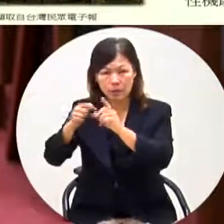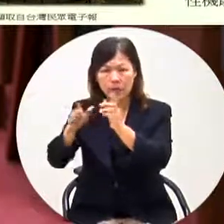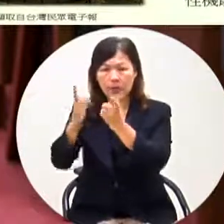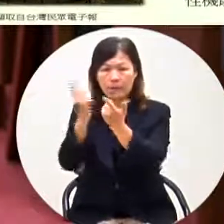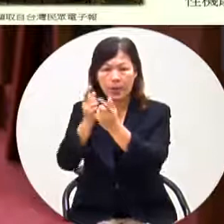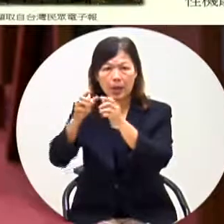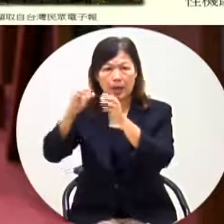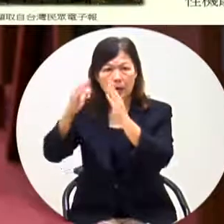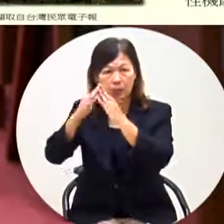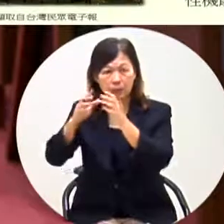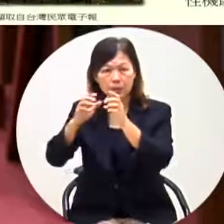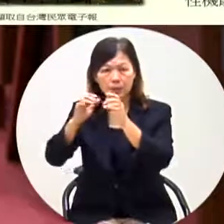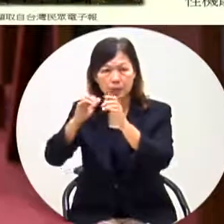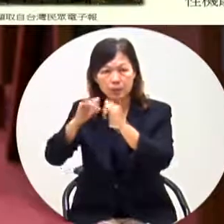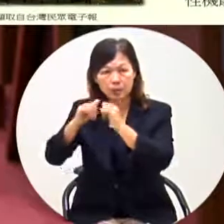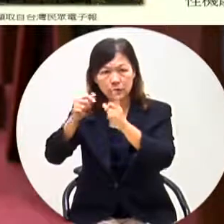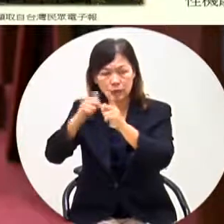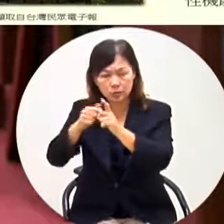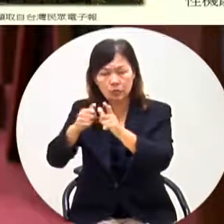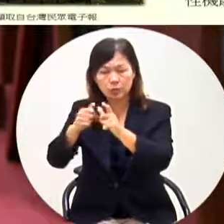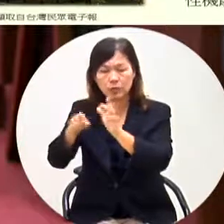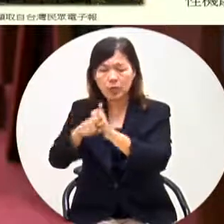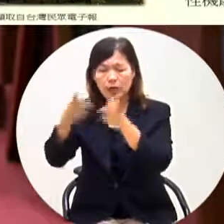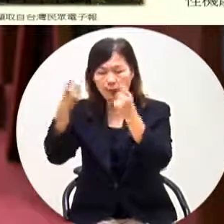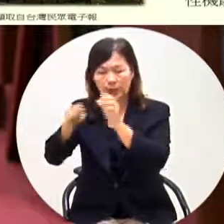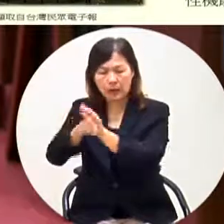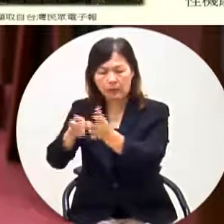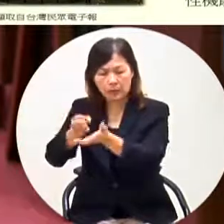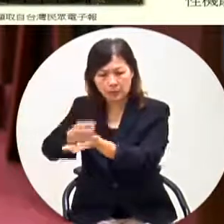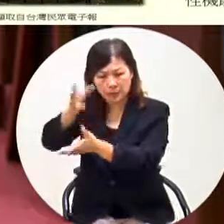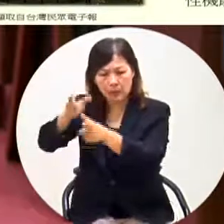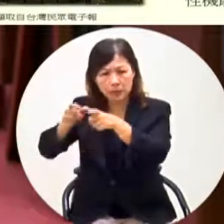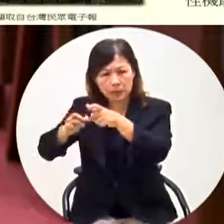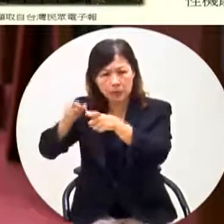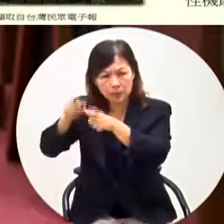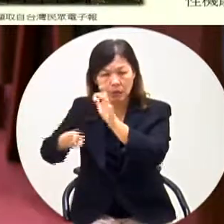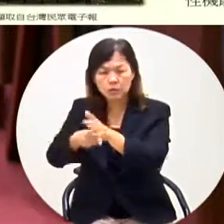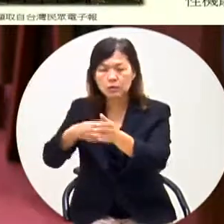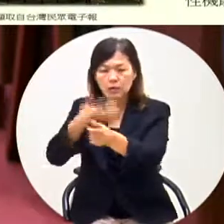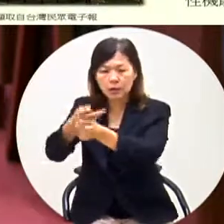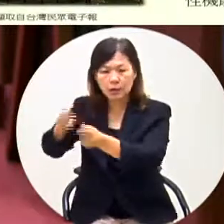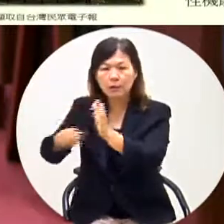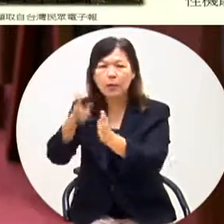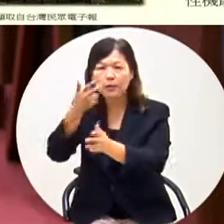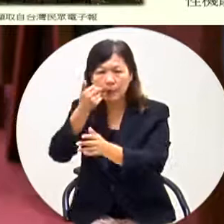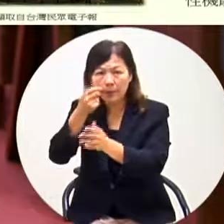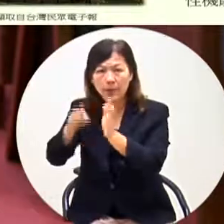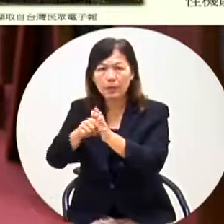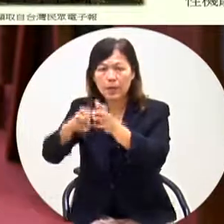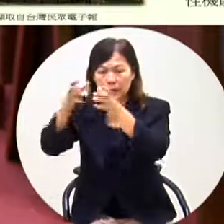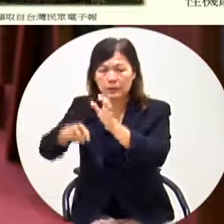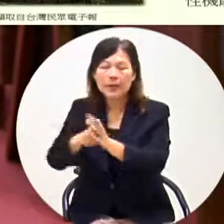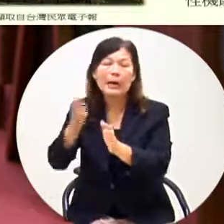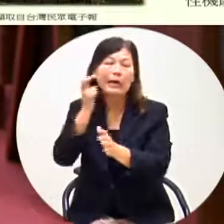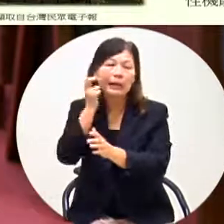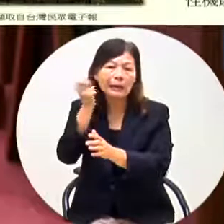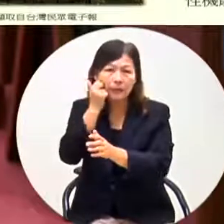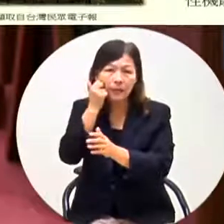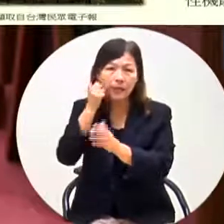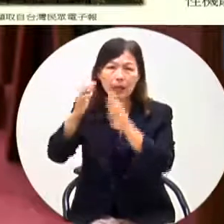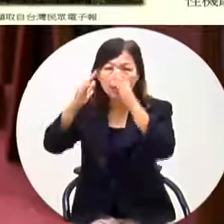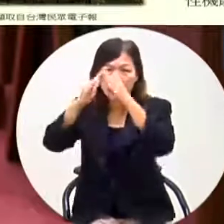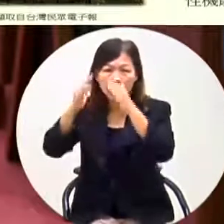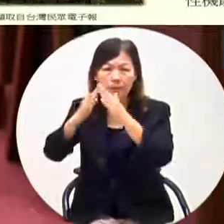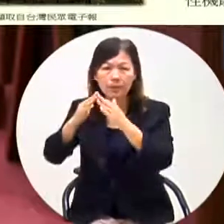方便给那个社区里面的里民使用，有盖一个铁皮屋，这个铁皮屋大概顶多只能够